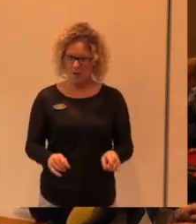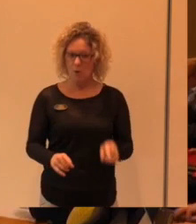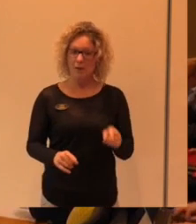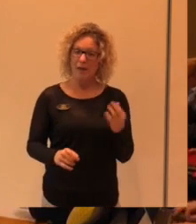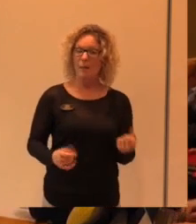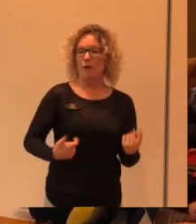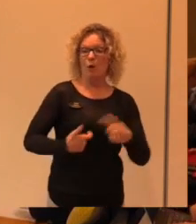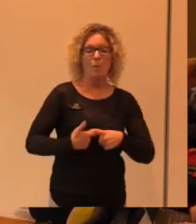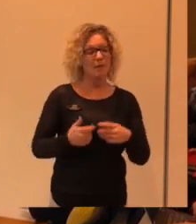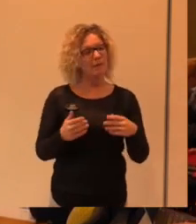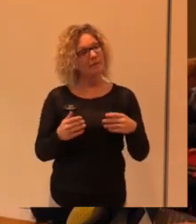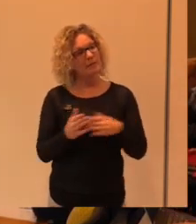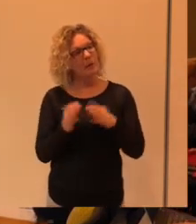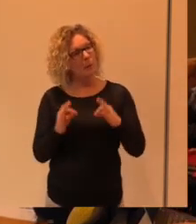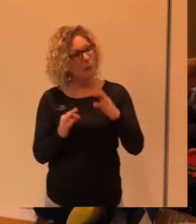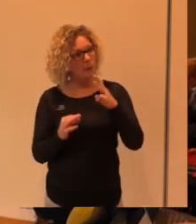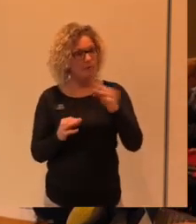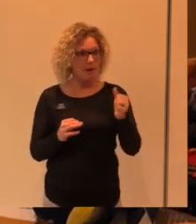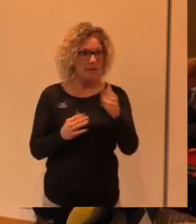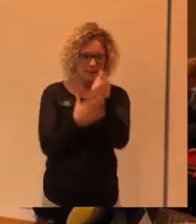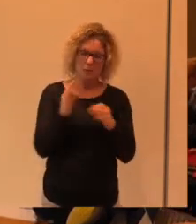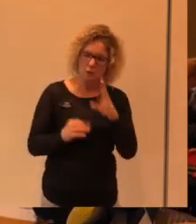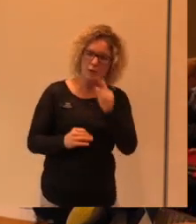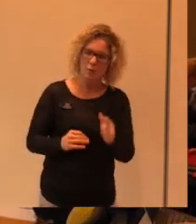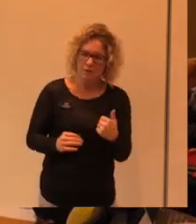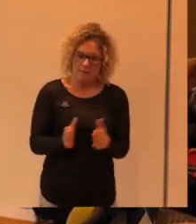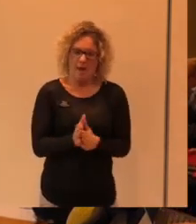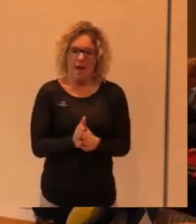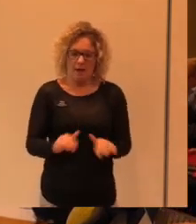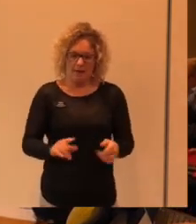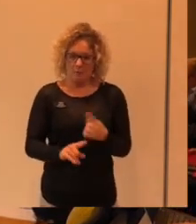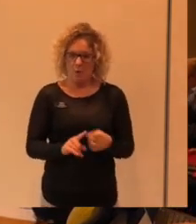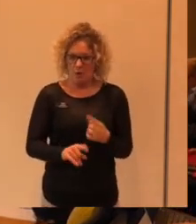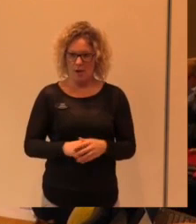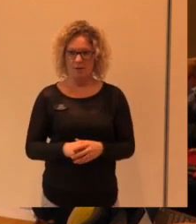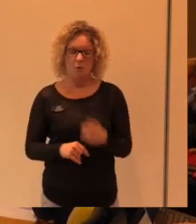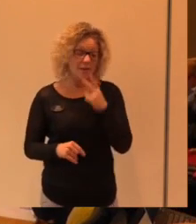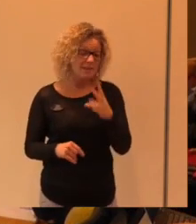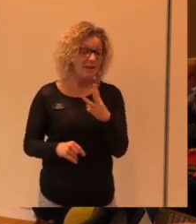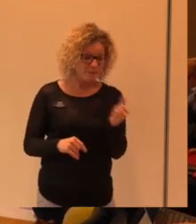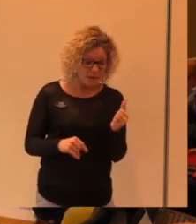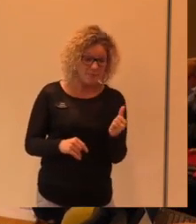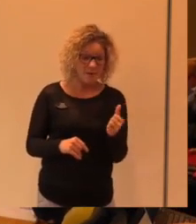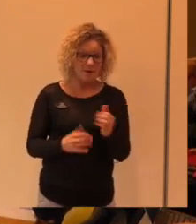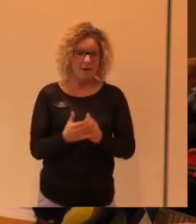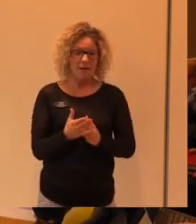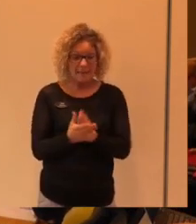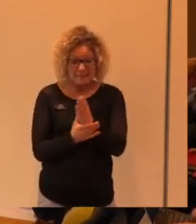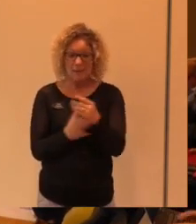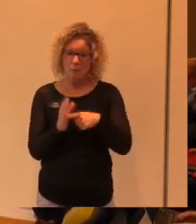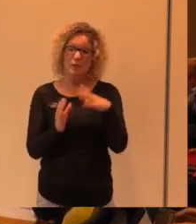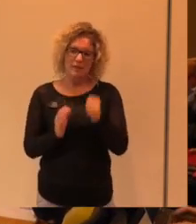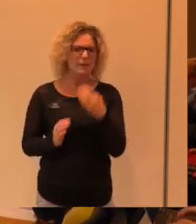det till hur webbdesignen utformas. Och då ser vi att just webbriktlinjer.se, det är ett